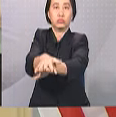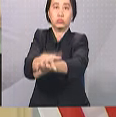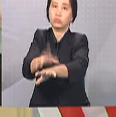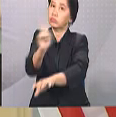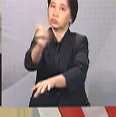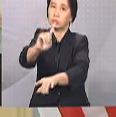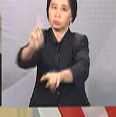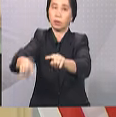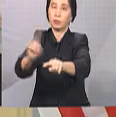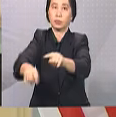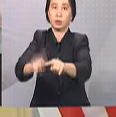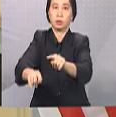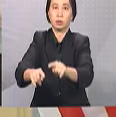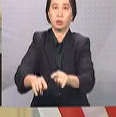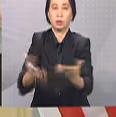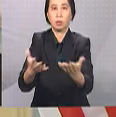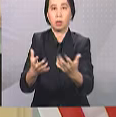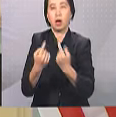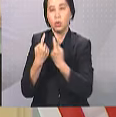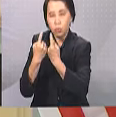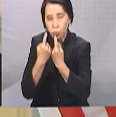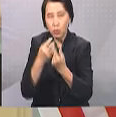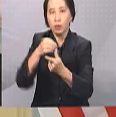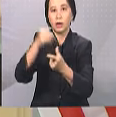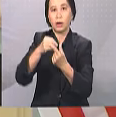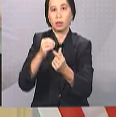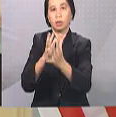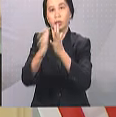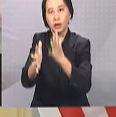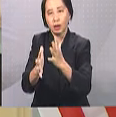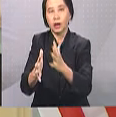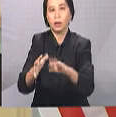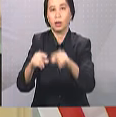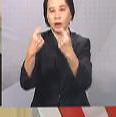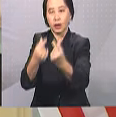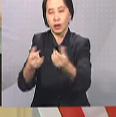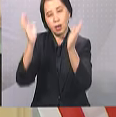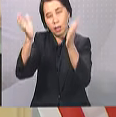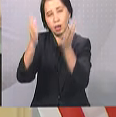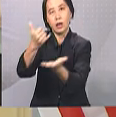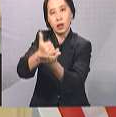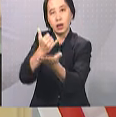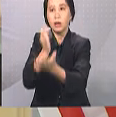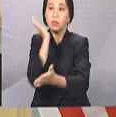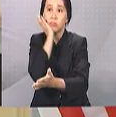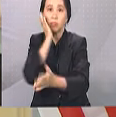perhimpunan ramai macam-macam lah yang kita pernah sebutkan dulu, program yang melibatkan